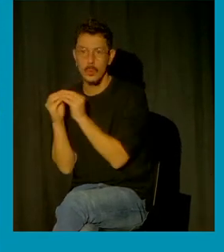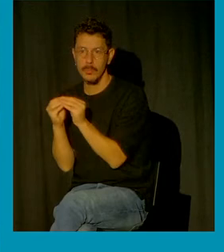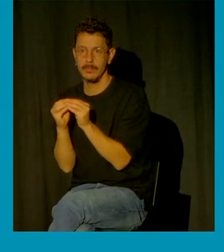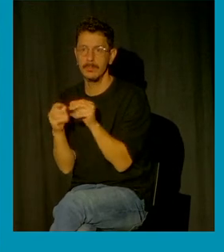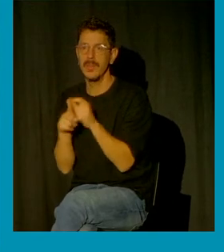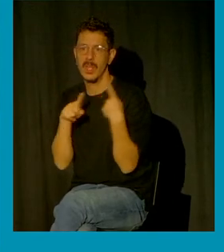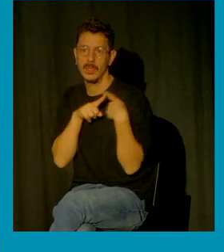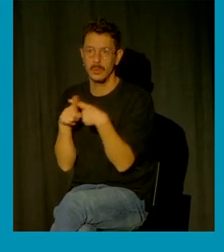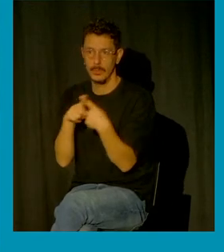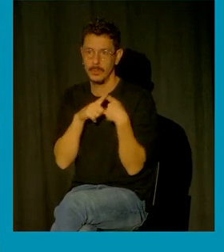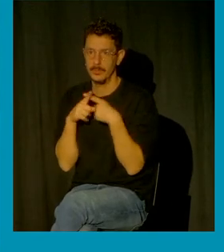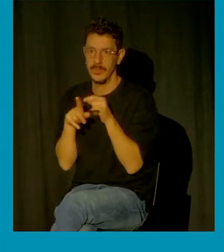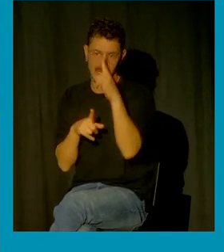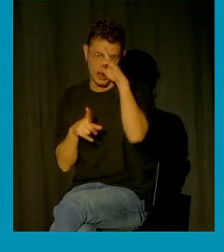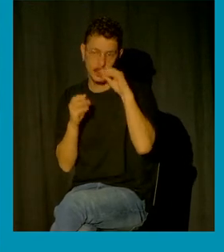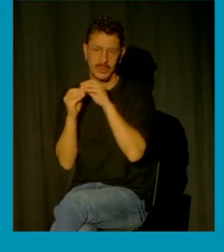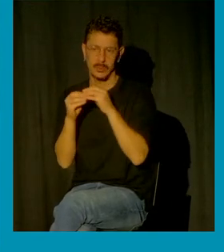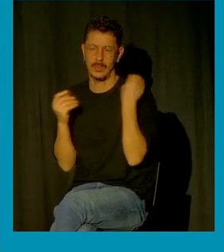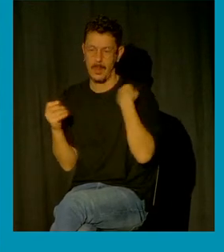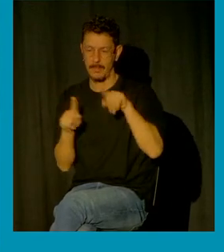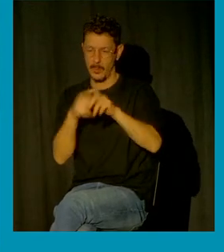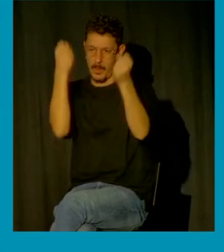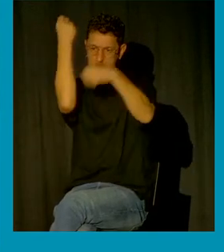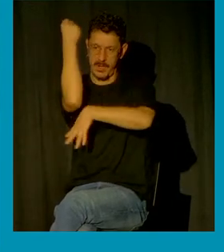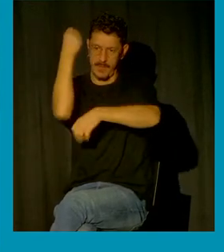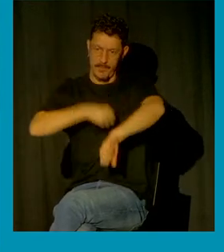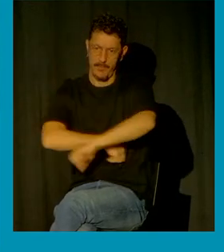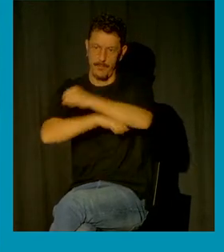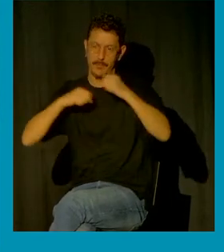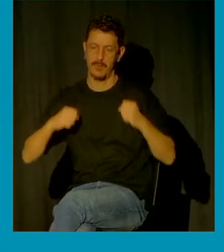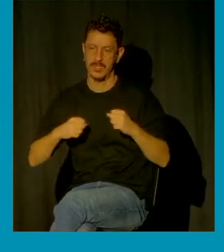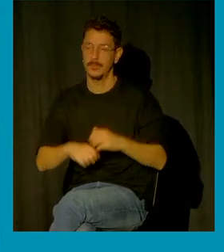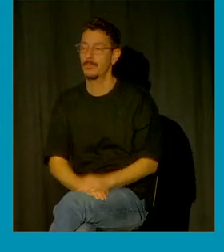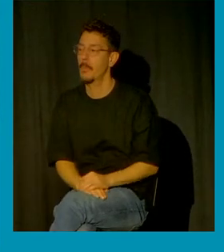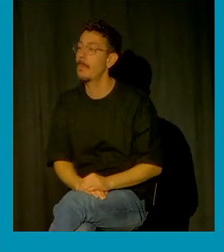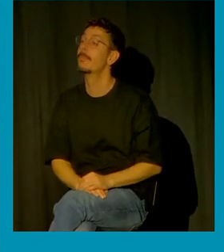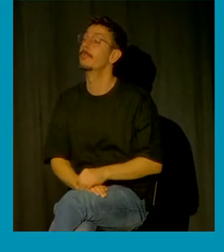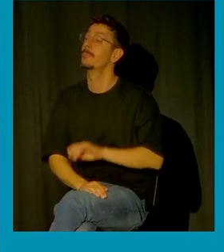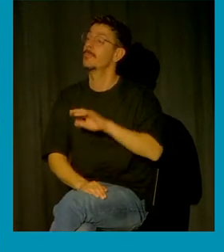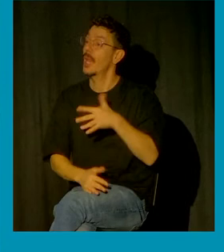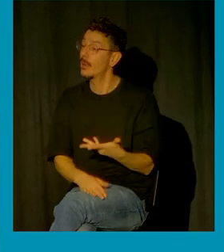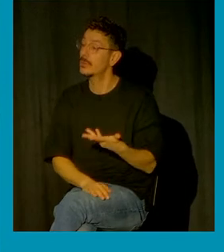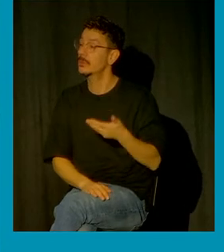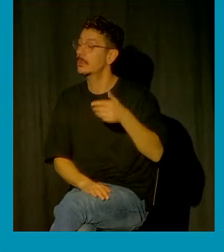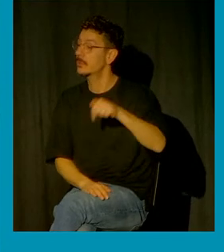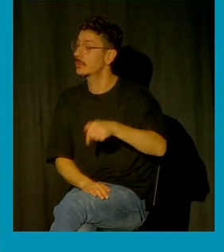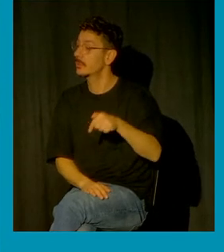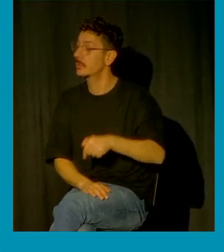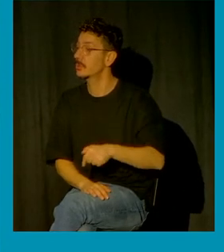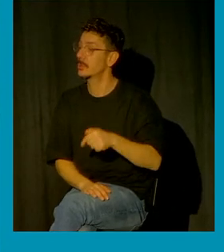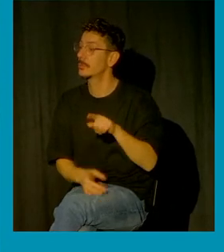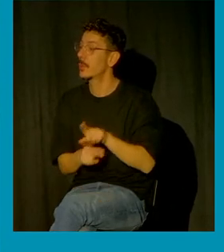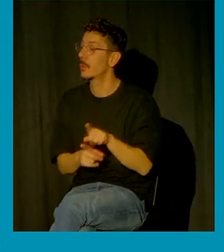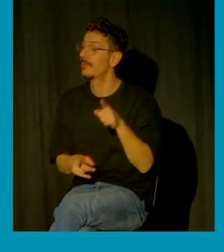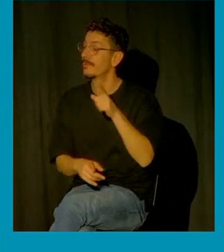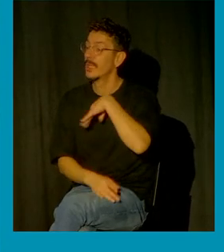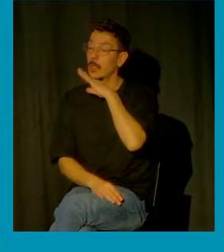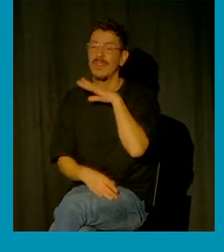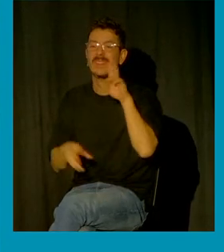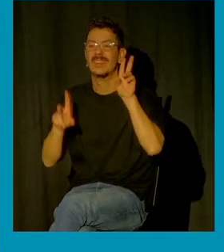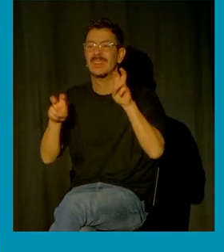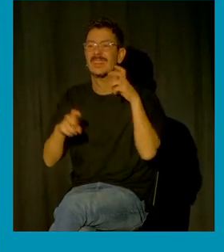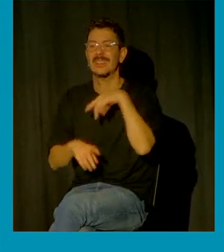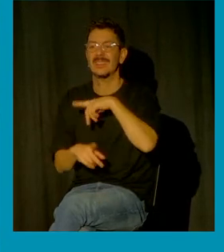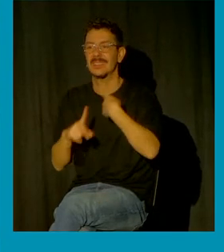i molt establers bé avui celebro l'oportunitat dins de les violències sexuals que és una matèria molt